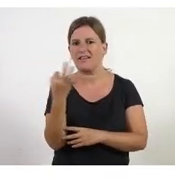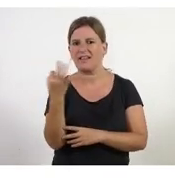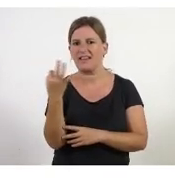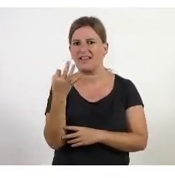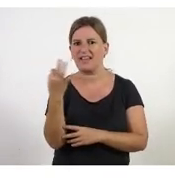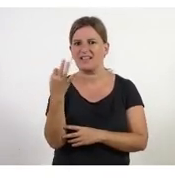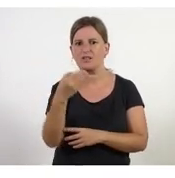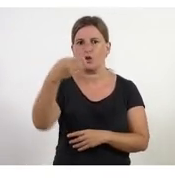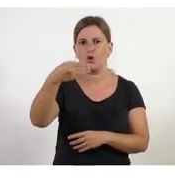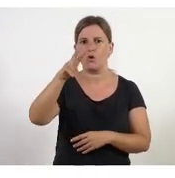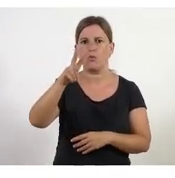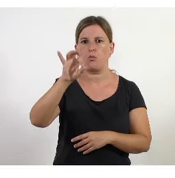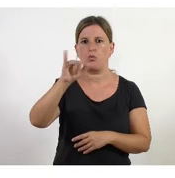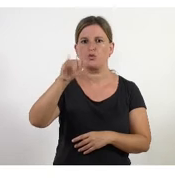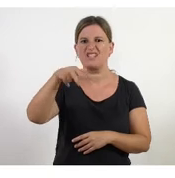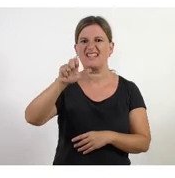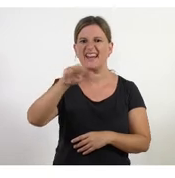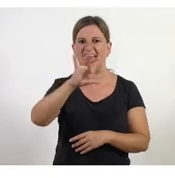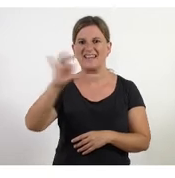business intelligent.